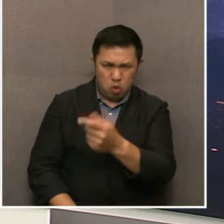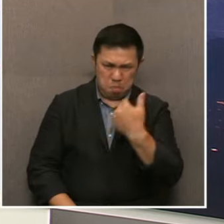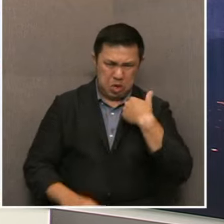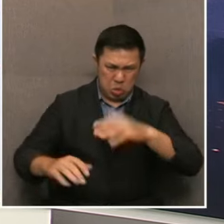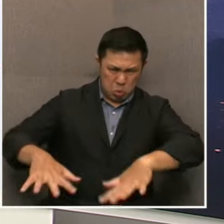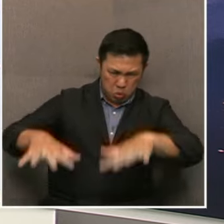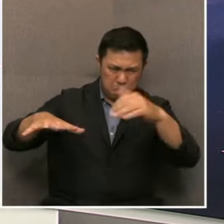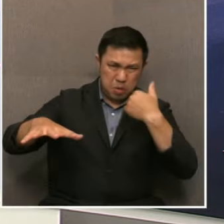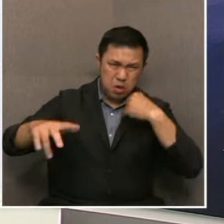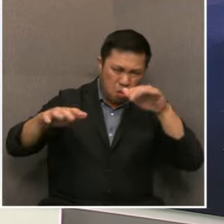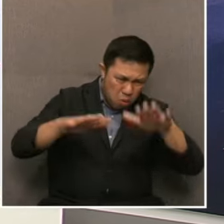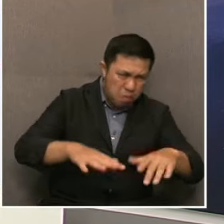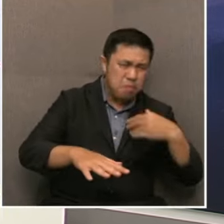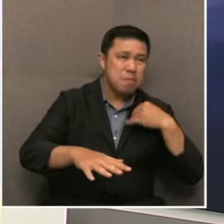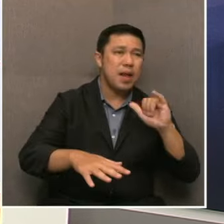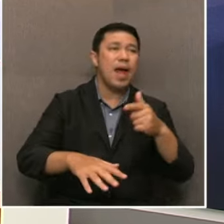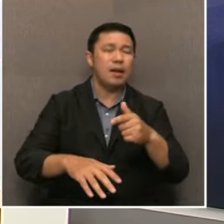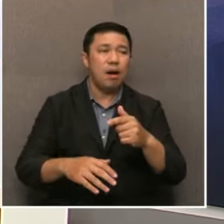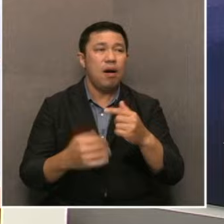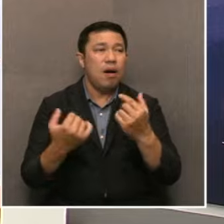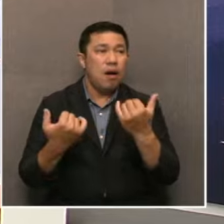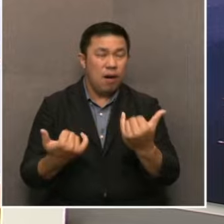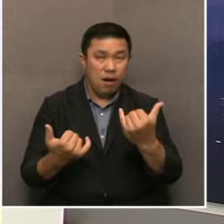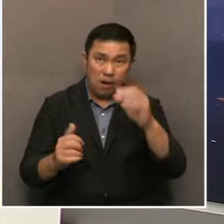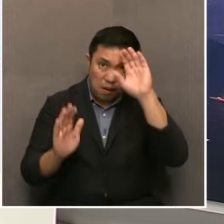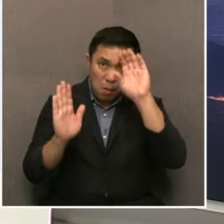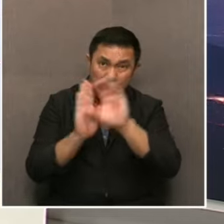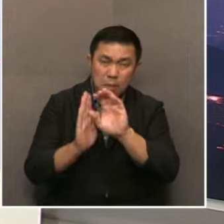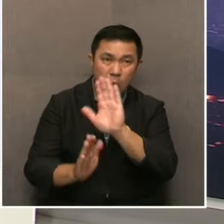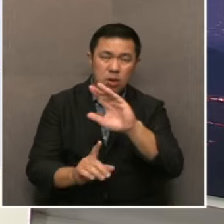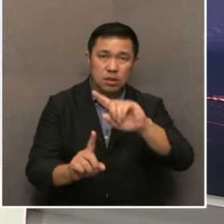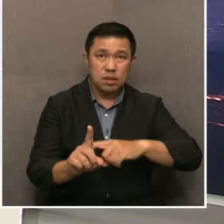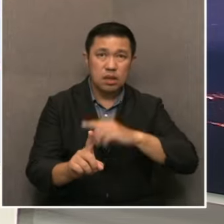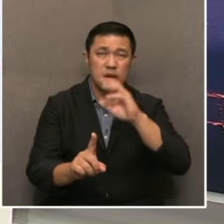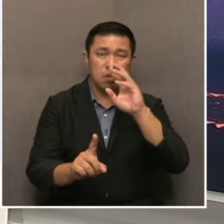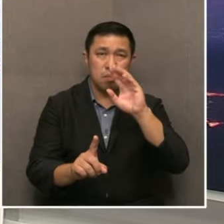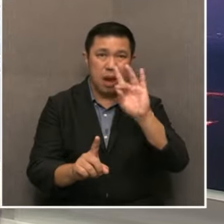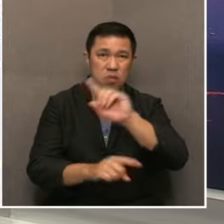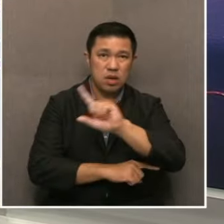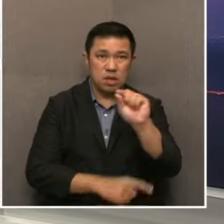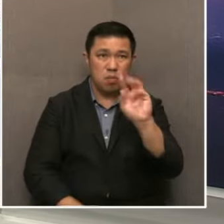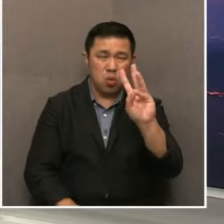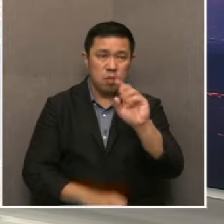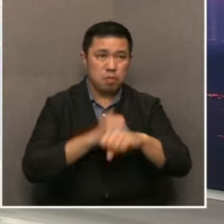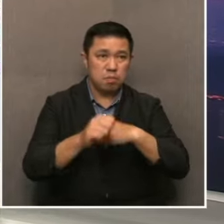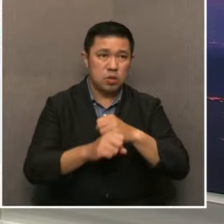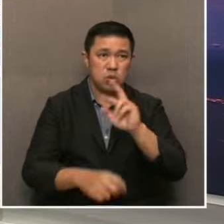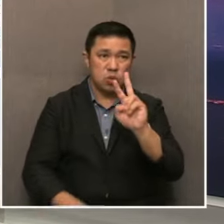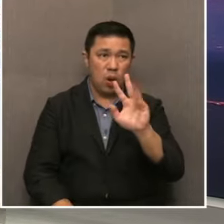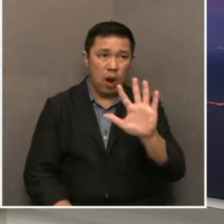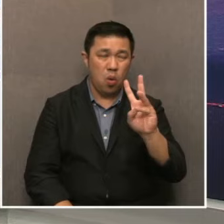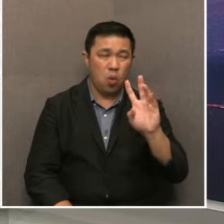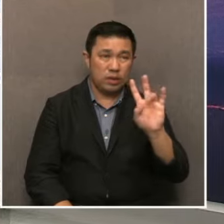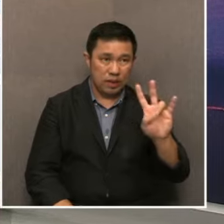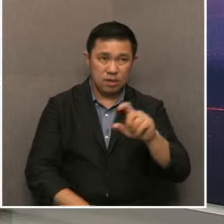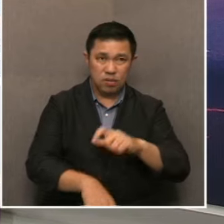ขังอยู่นั่นเองนะครับพาคุณผู้ชมมาดูภาพนะครับเป็นภาพจากวันที่ 26สิงหาคม2567ในเวลา